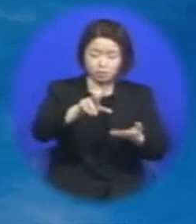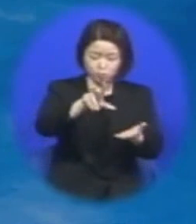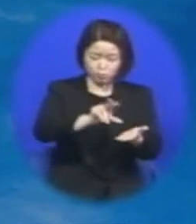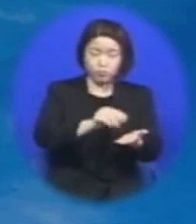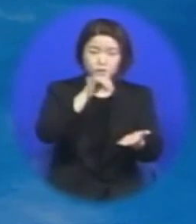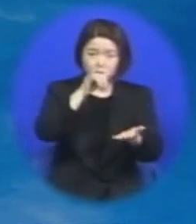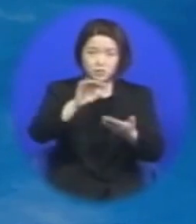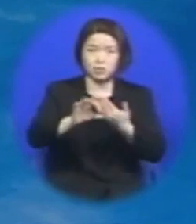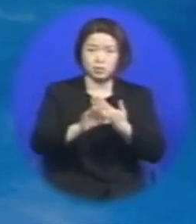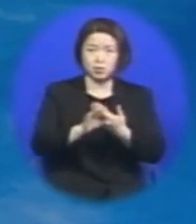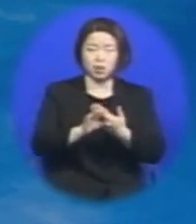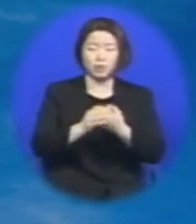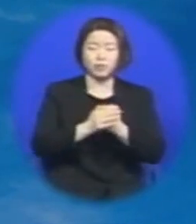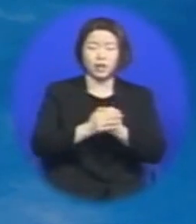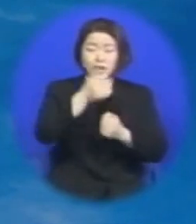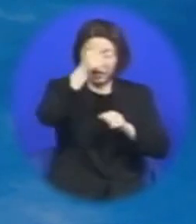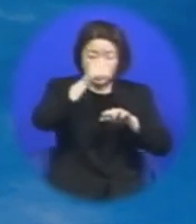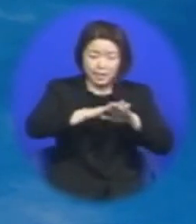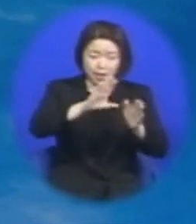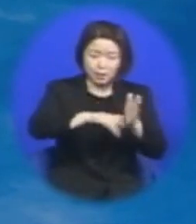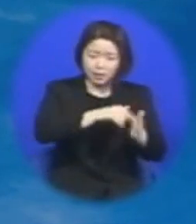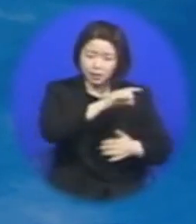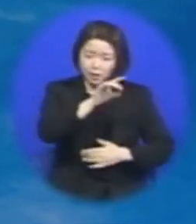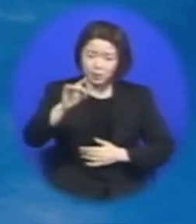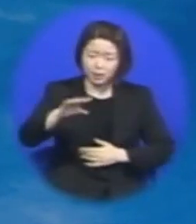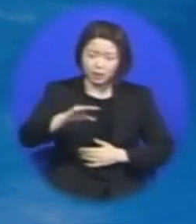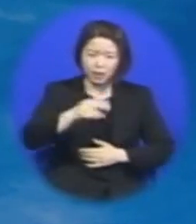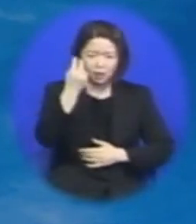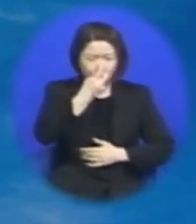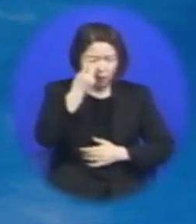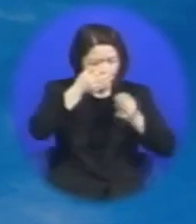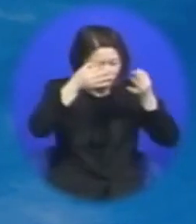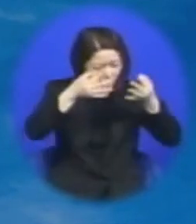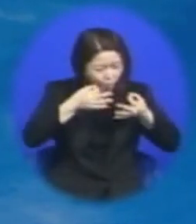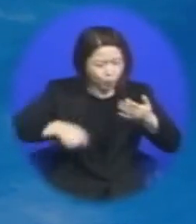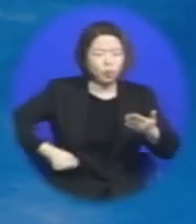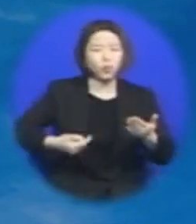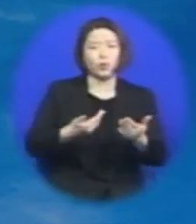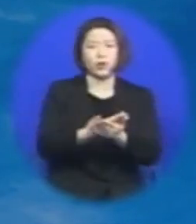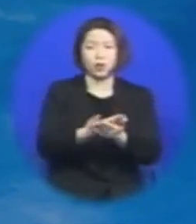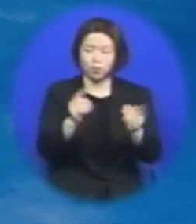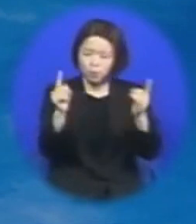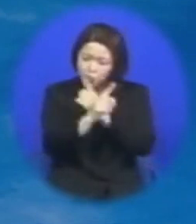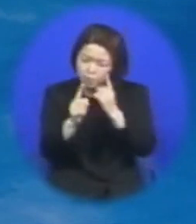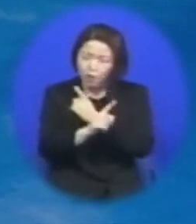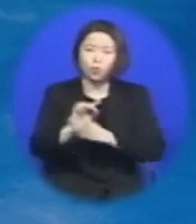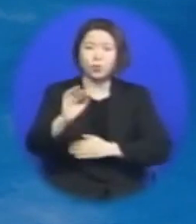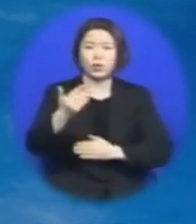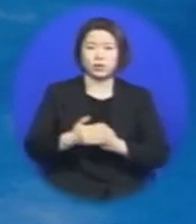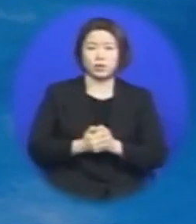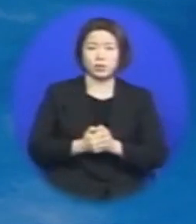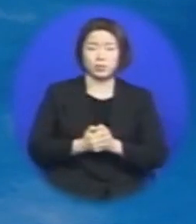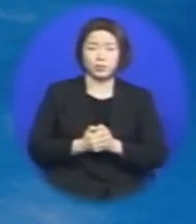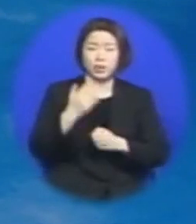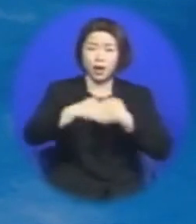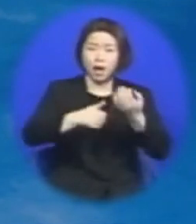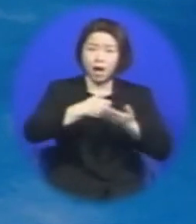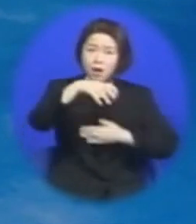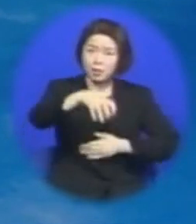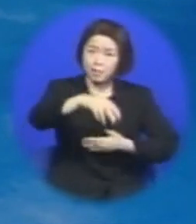예배드릴 때마다 점검하고 회개하고 바꿔야 돼요 그러면 나중에 하나님 앞에 설